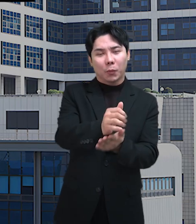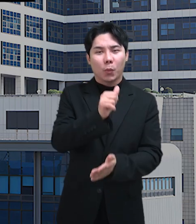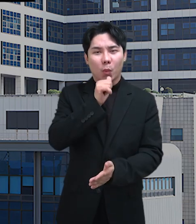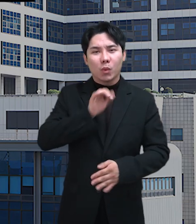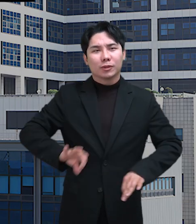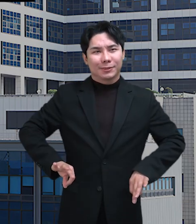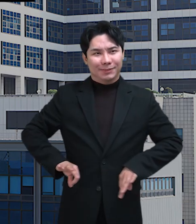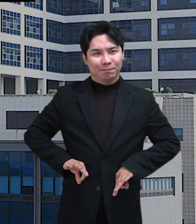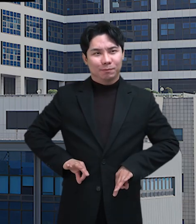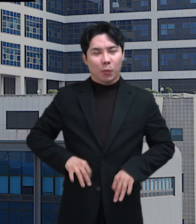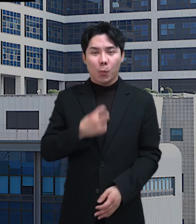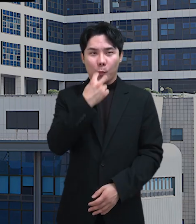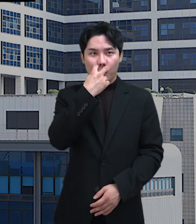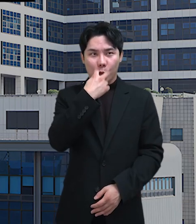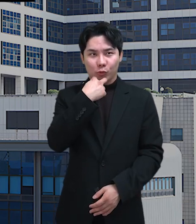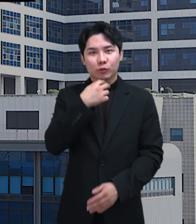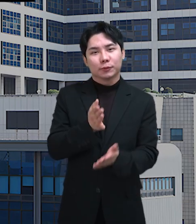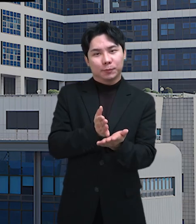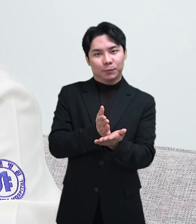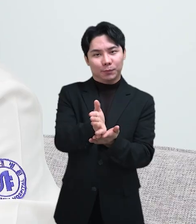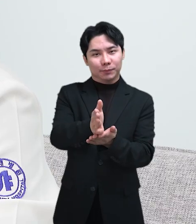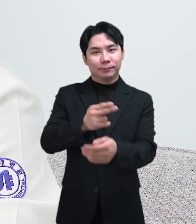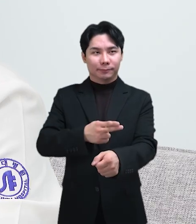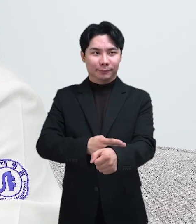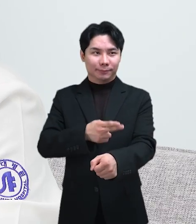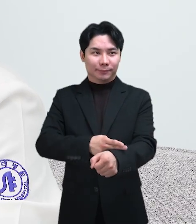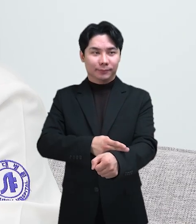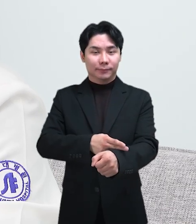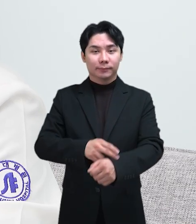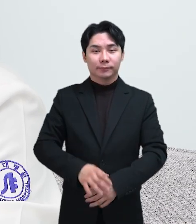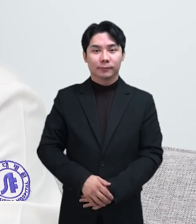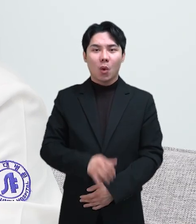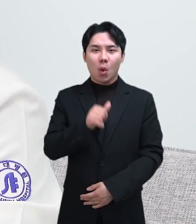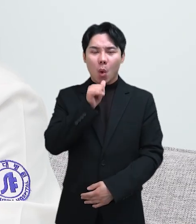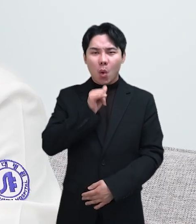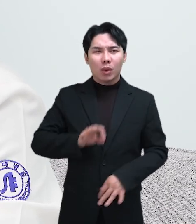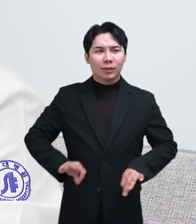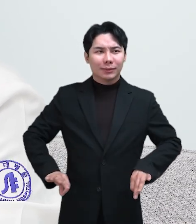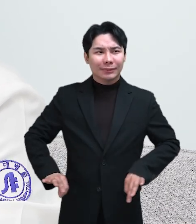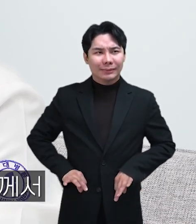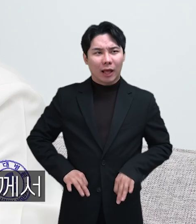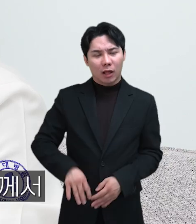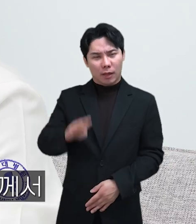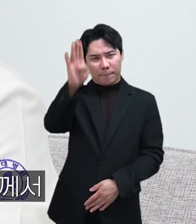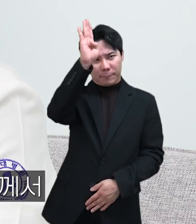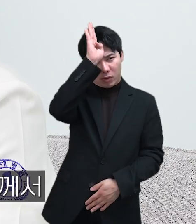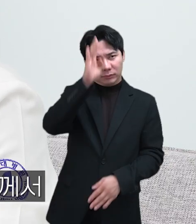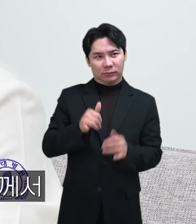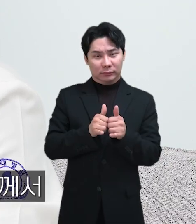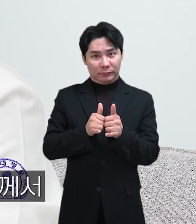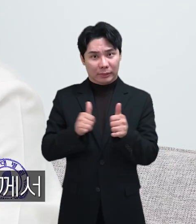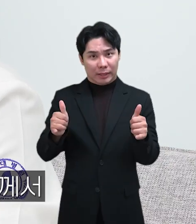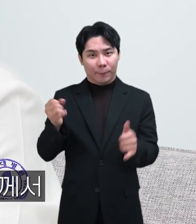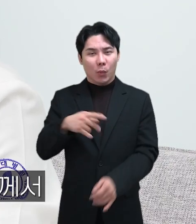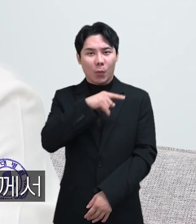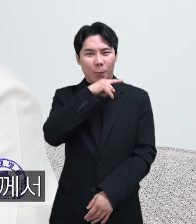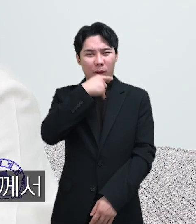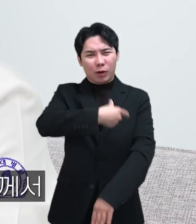신장학 분야의 분과 전문의입니다. 오늘 제가 말씀드리고 싶은 거는 그